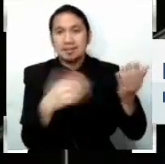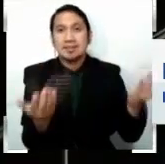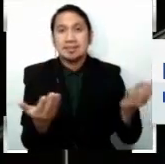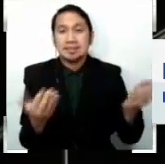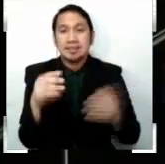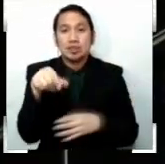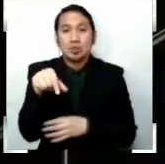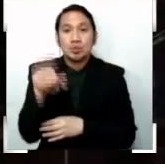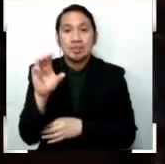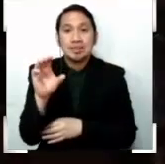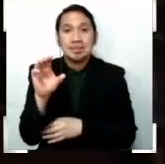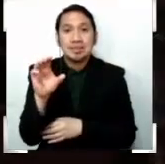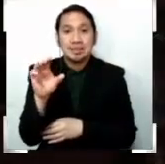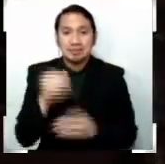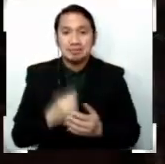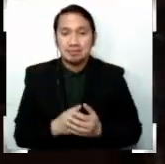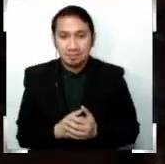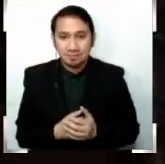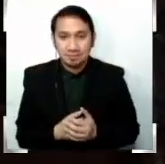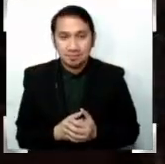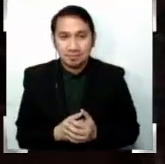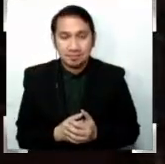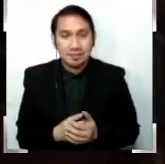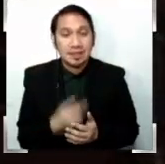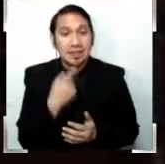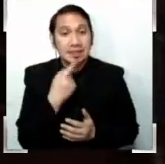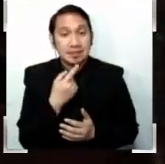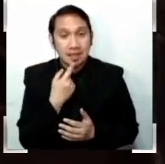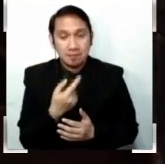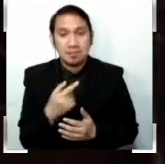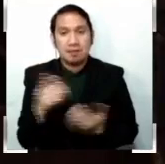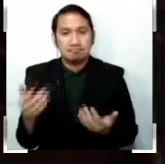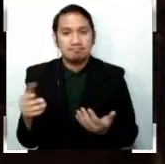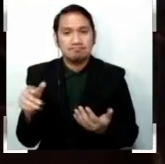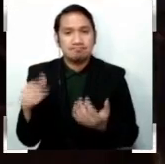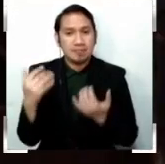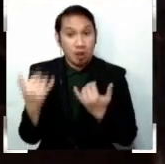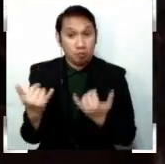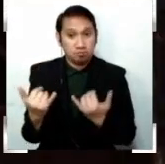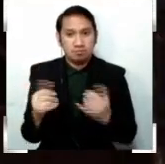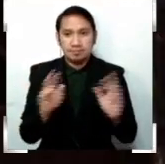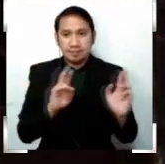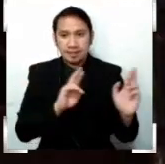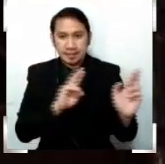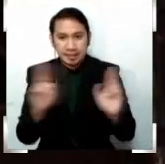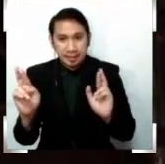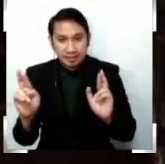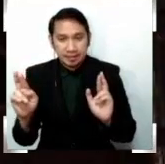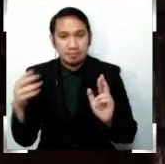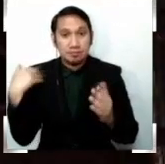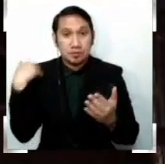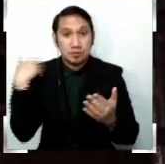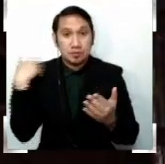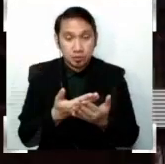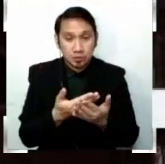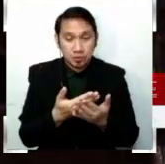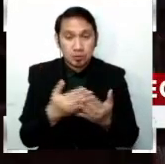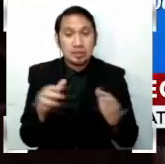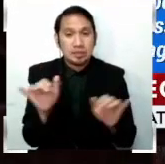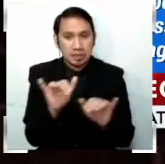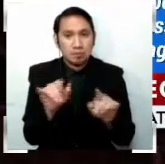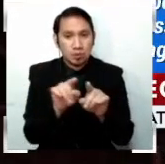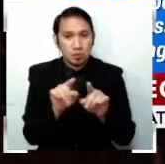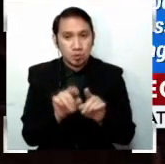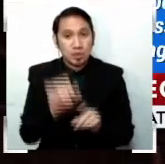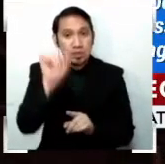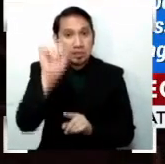City. Ayon sa Office of Civil Defense, naghahanda na rin sa pagdating ng bagyo ang Southern Luzon. Kami pong sa council po,